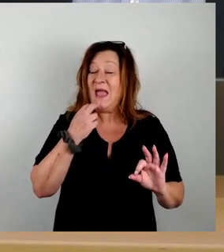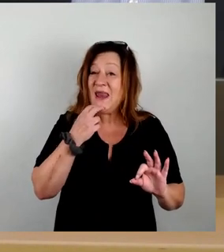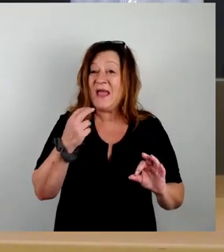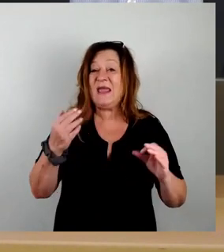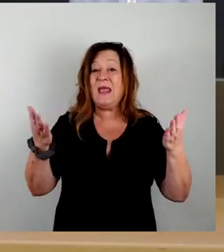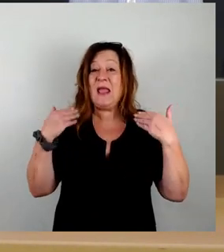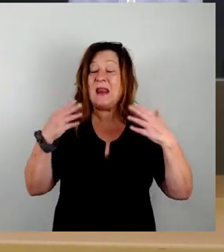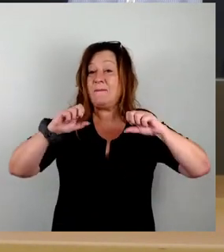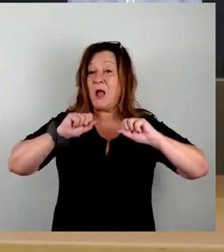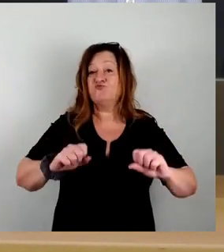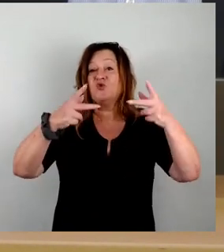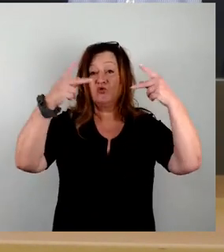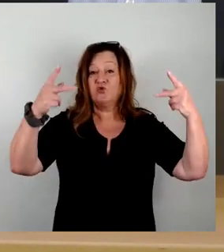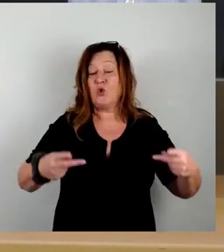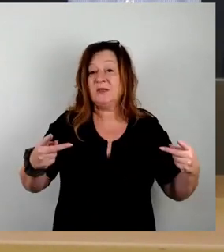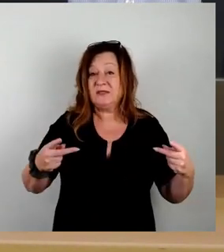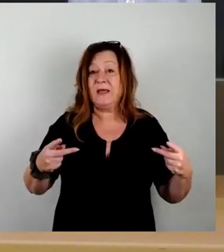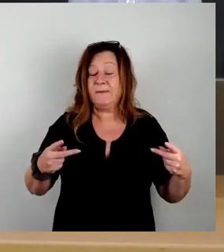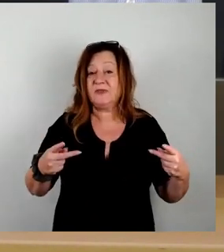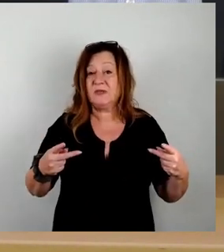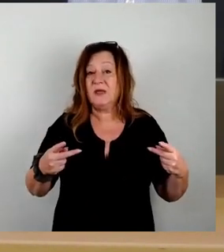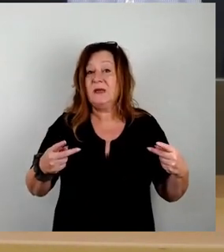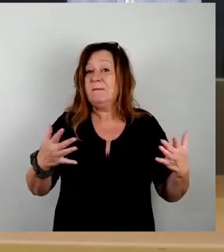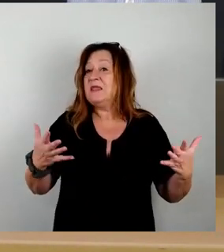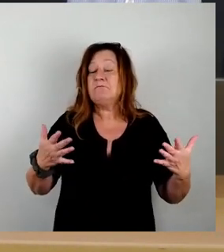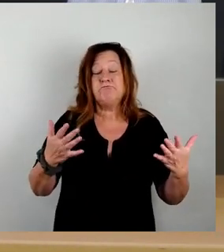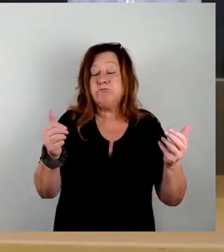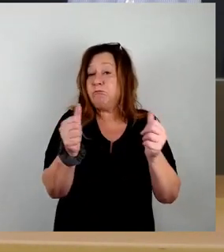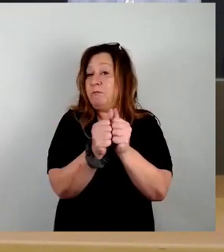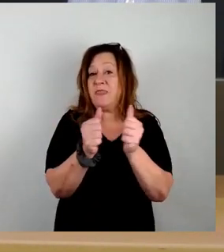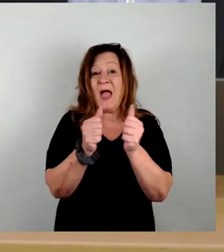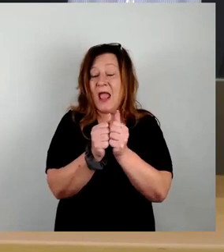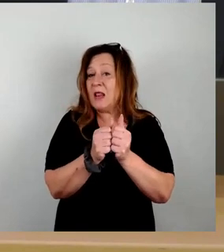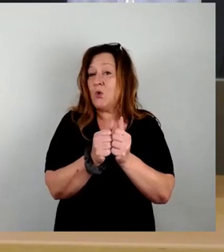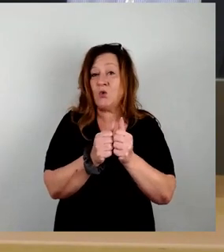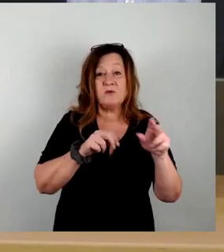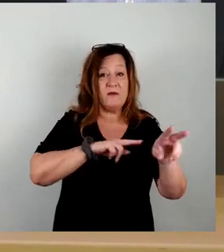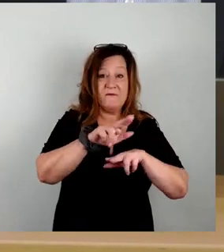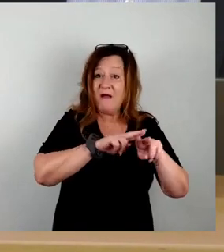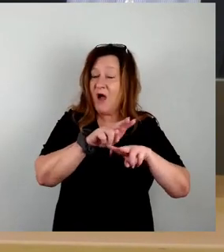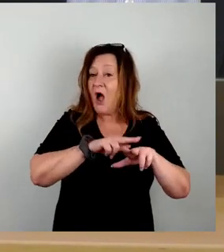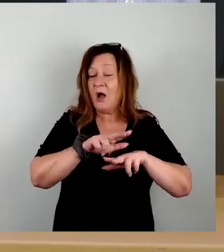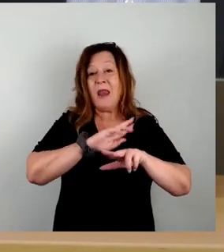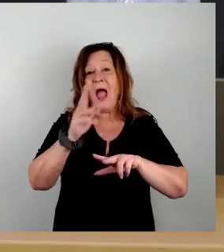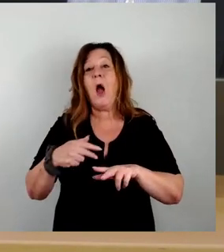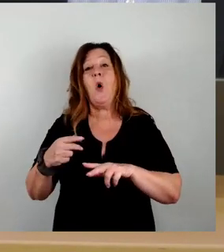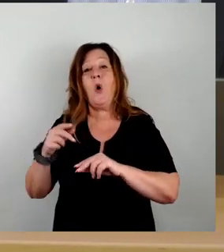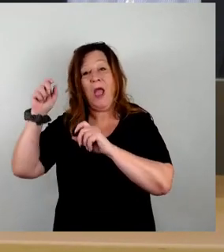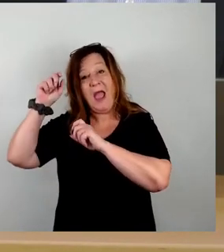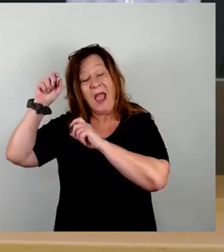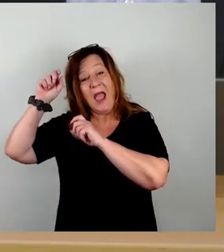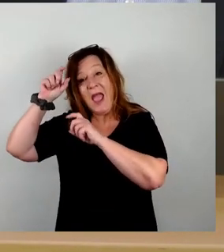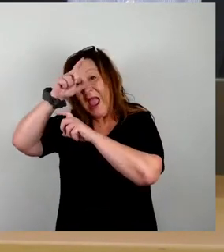Klimaschutzkonzept in breiten Beteiligungsformaten neben den Expertenrunden auch entsprechend